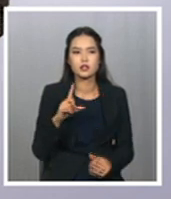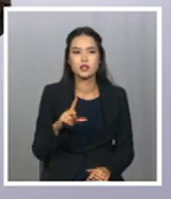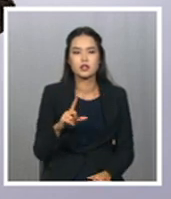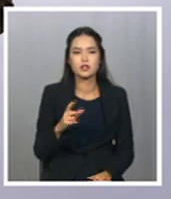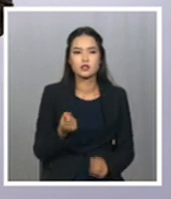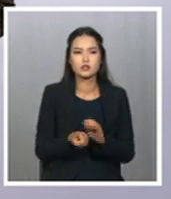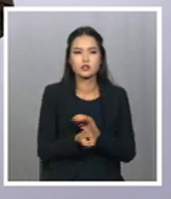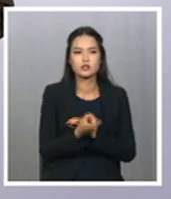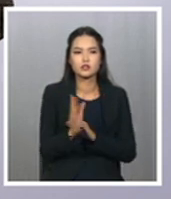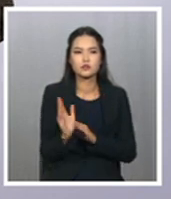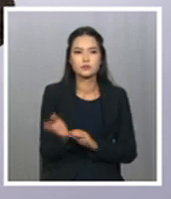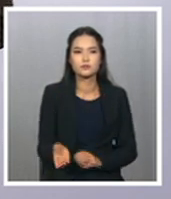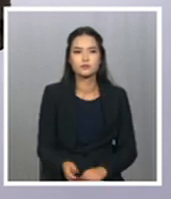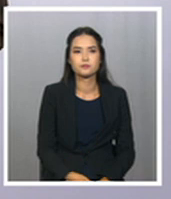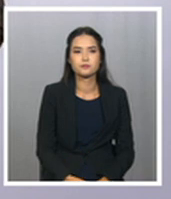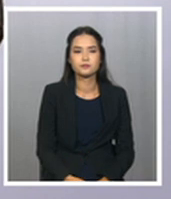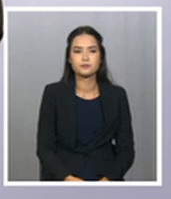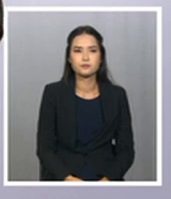бөлінген L болады.